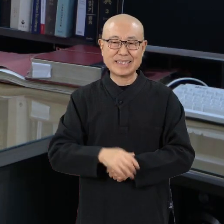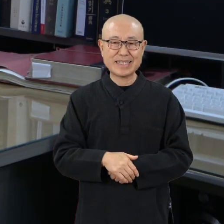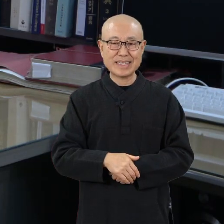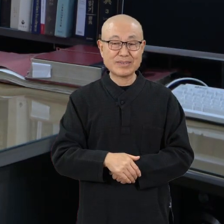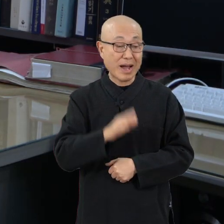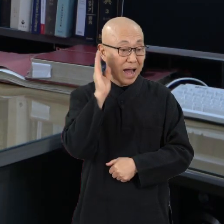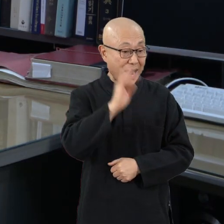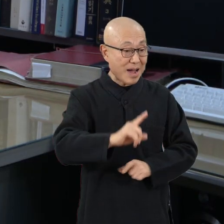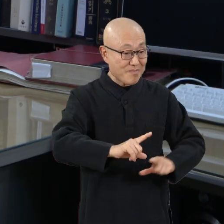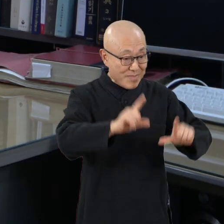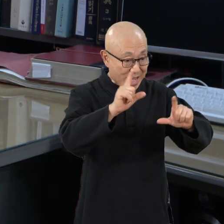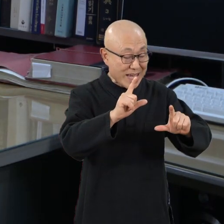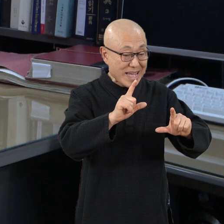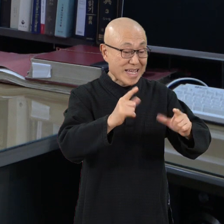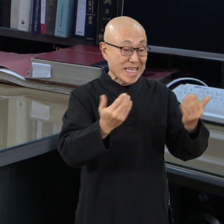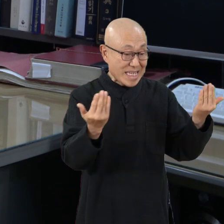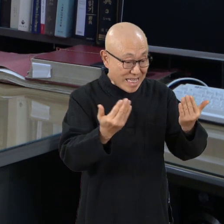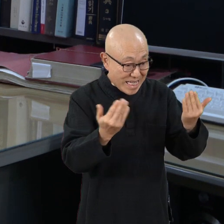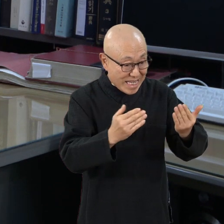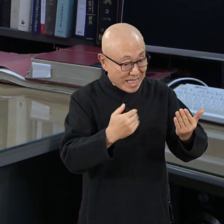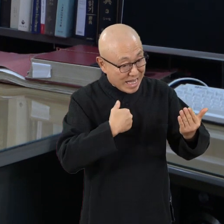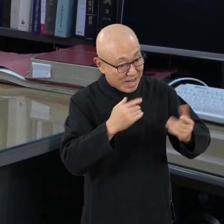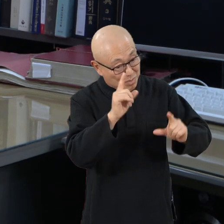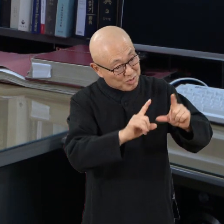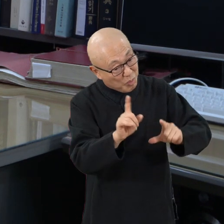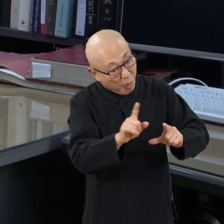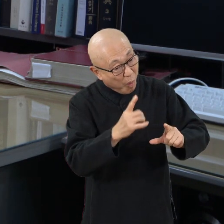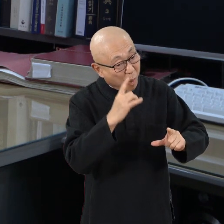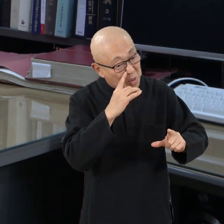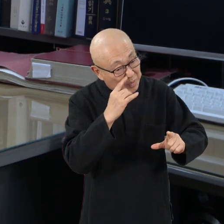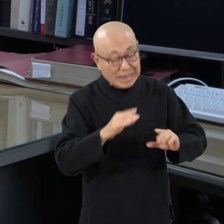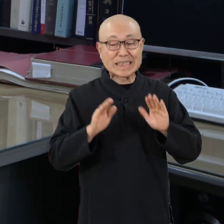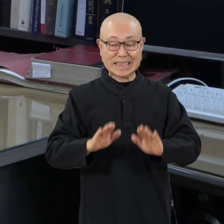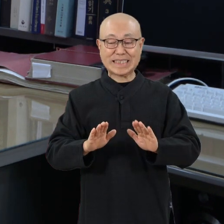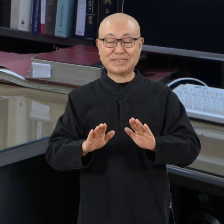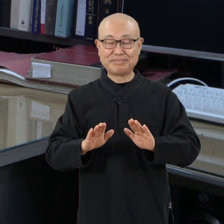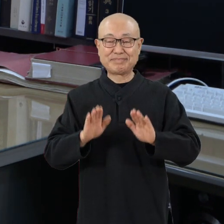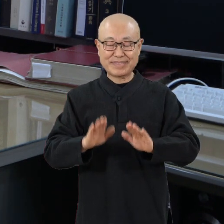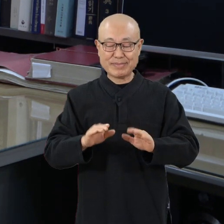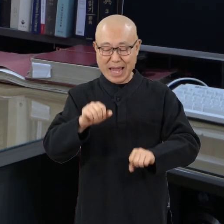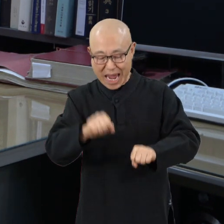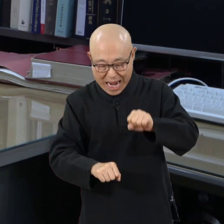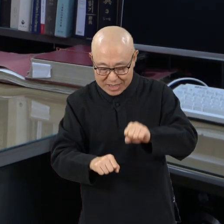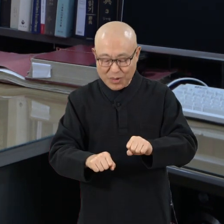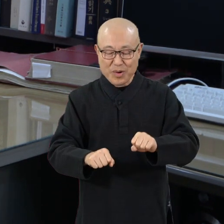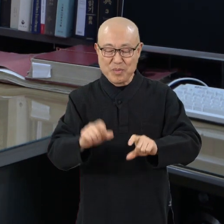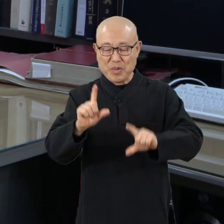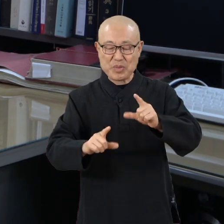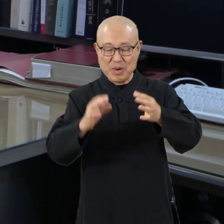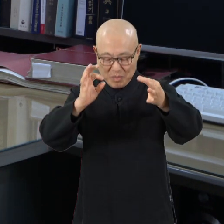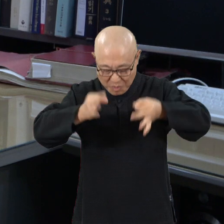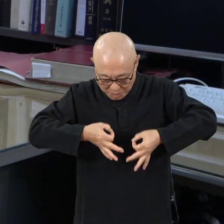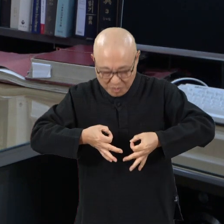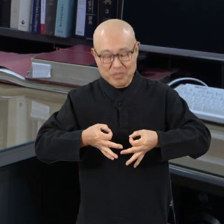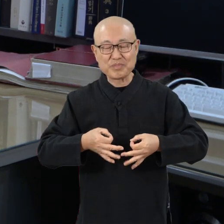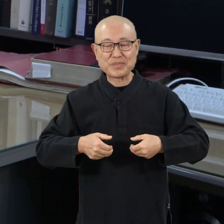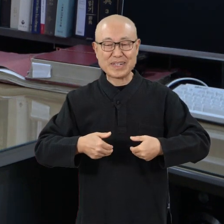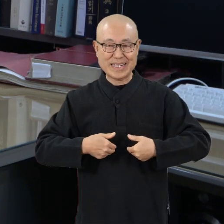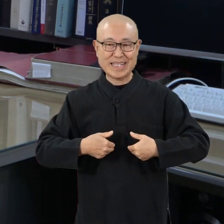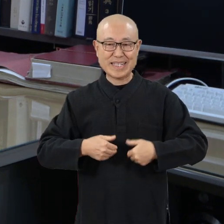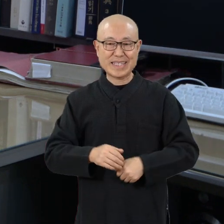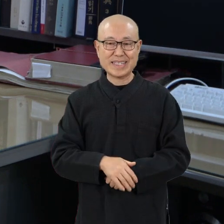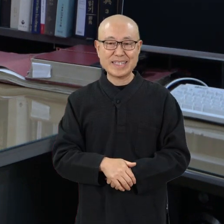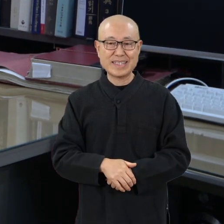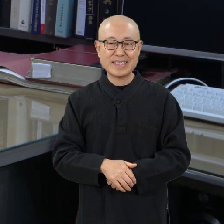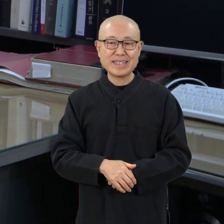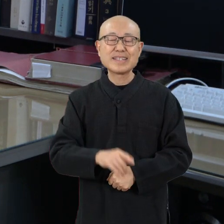내 모습도, 과거의 나의 모습도 현재를 기점으로 해서 우리는 다 살펴볼 수 있다. 그래서